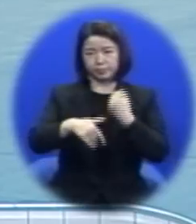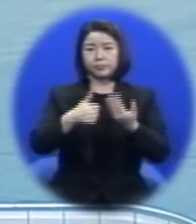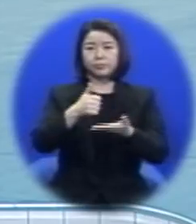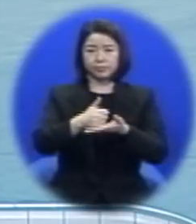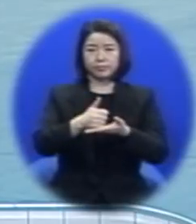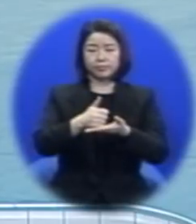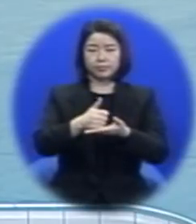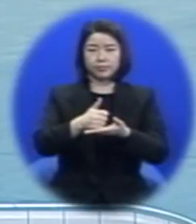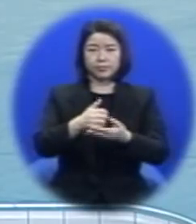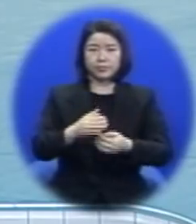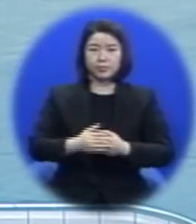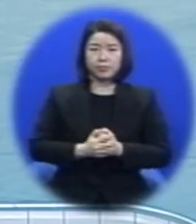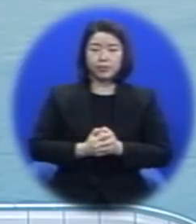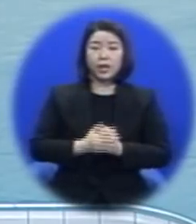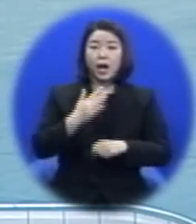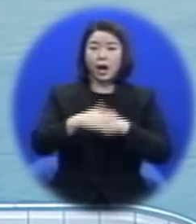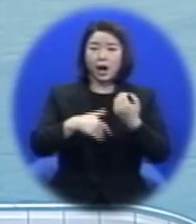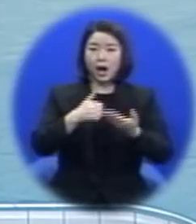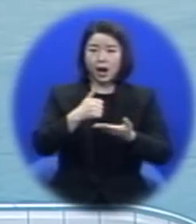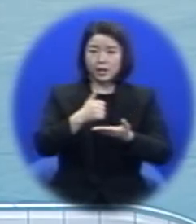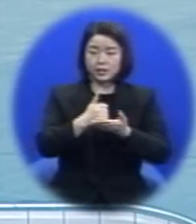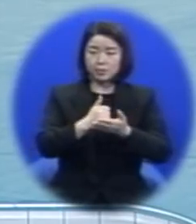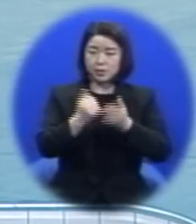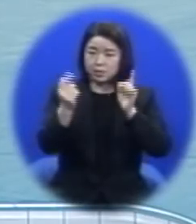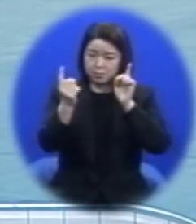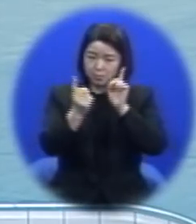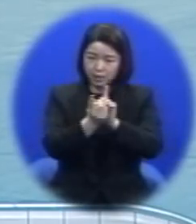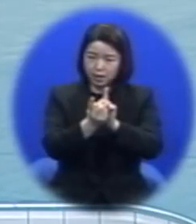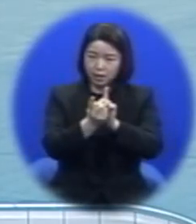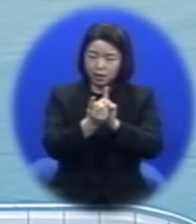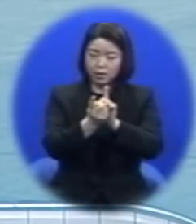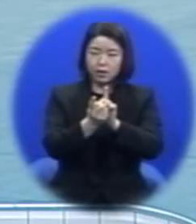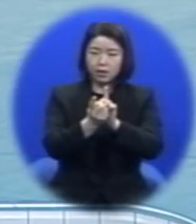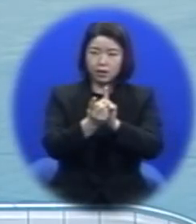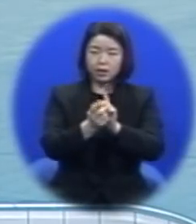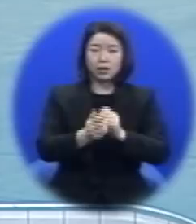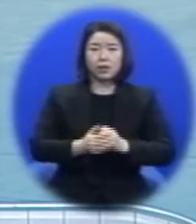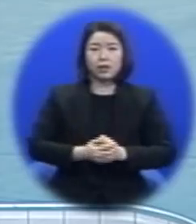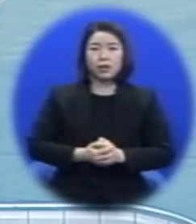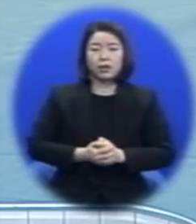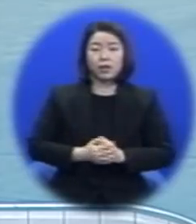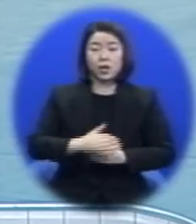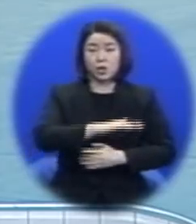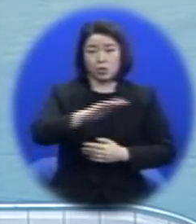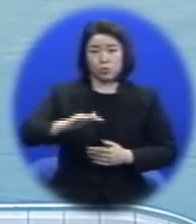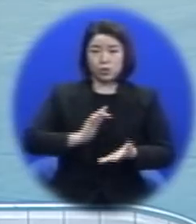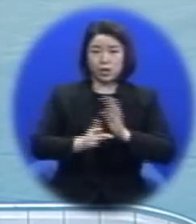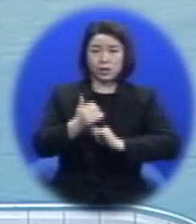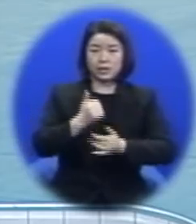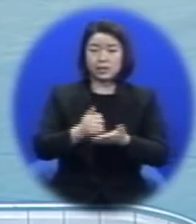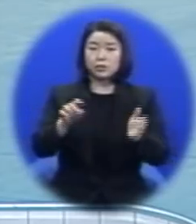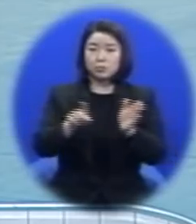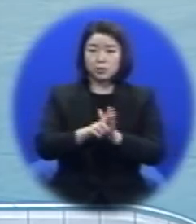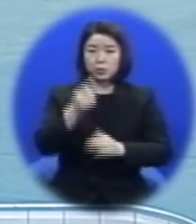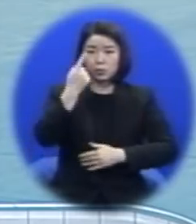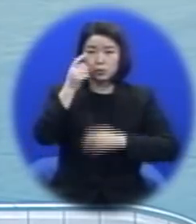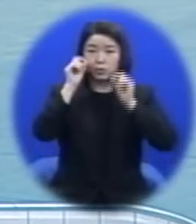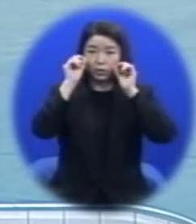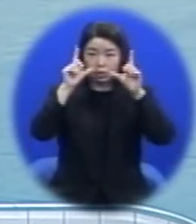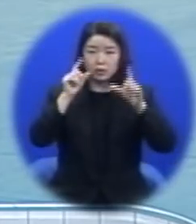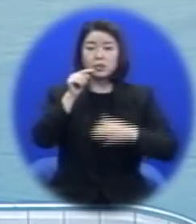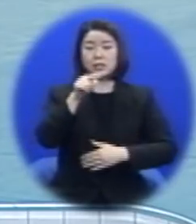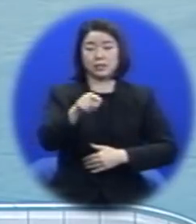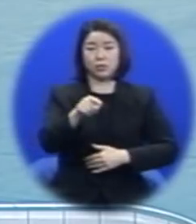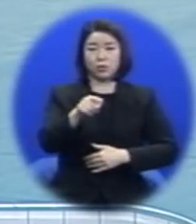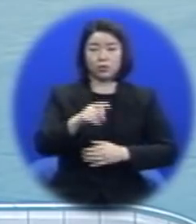하나님이십니다. 하나님을 뵙는다는 것입니다. 여러분, 우리가 예수를 믿고 눈이 뜨인 것이 바로